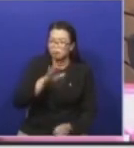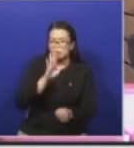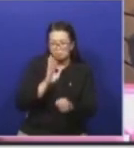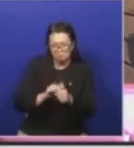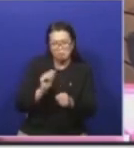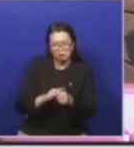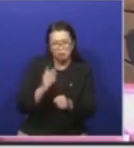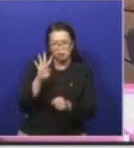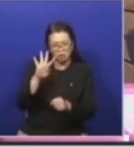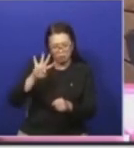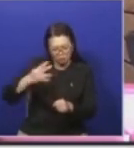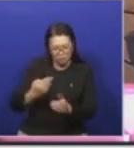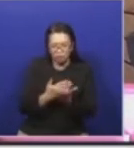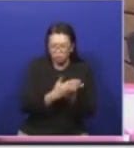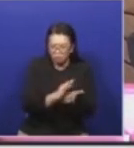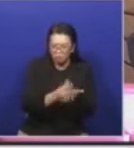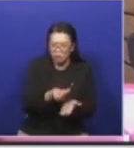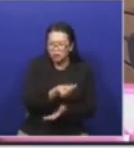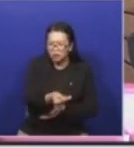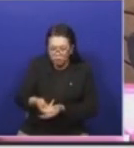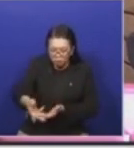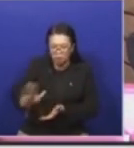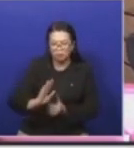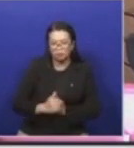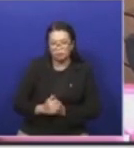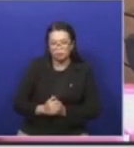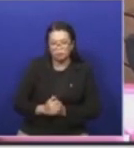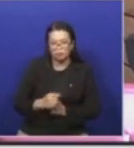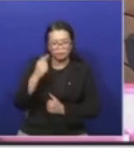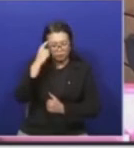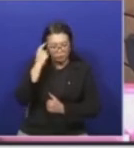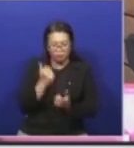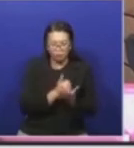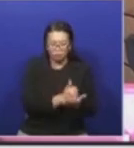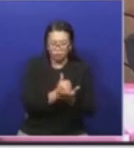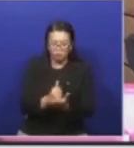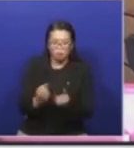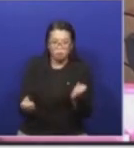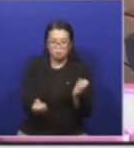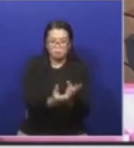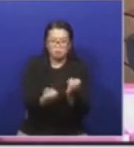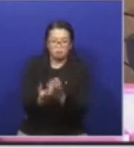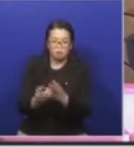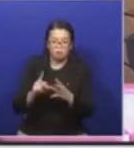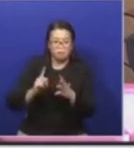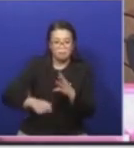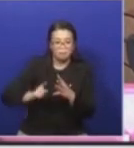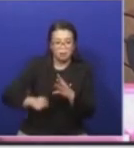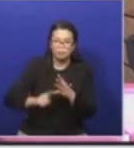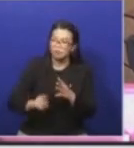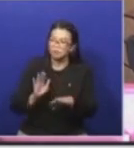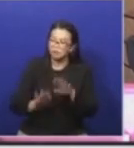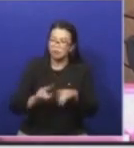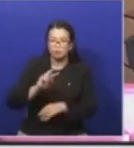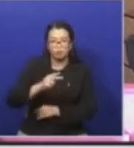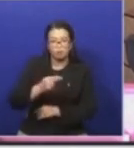านมาเนี่ยการใช้งบกลางเพื่อการฉุกเฉินและจำเป็นไปช่วยเหลือเรื่องของภัยพิบัติต่างๆเนี่ยในช่วงปลายปีงบประมาณตกประมาณ 20,000 กว่